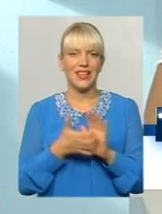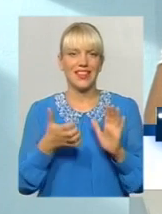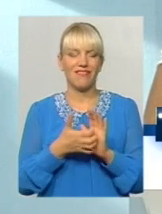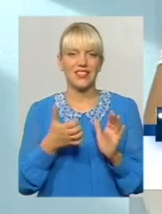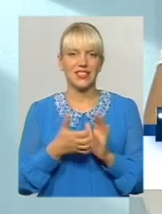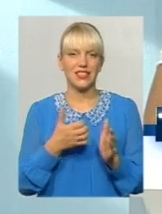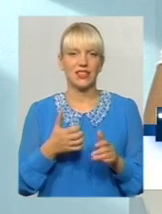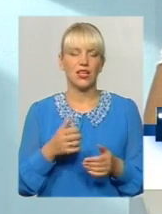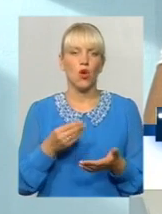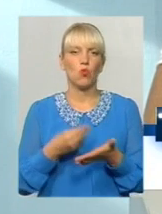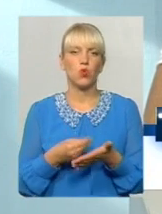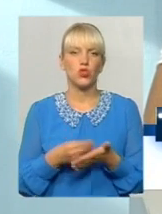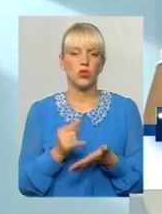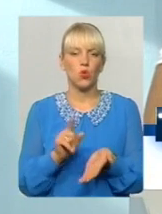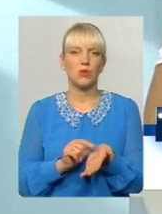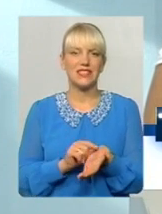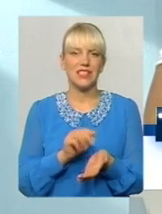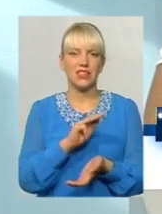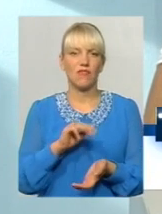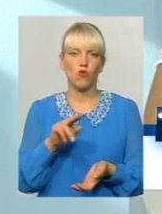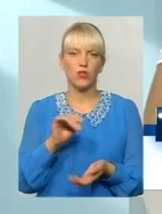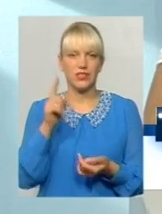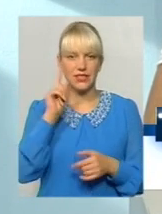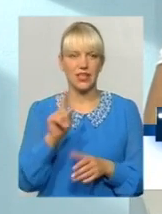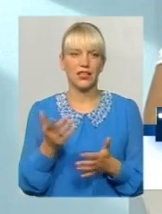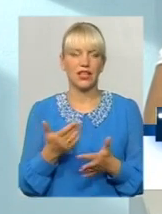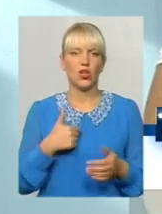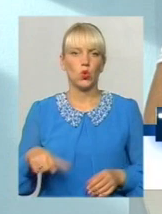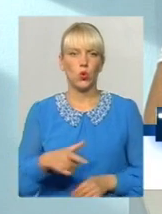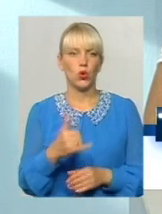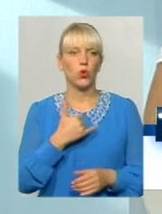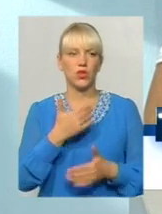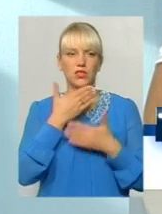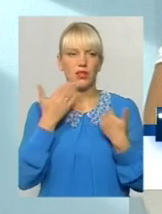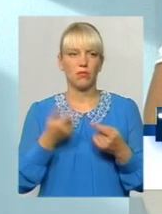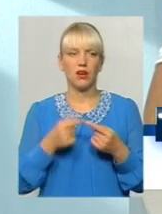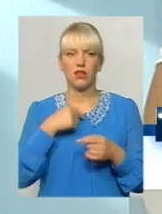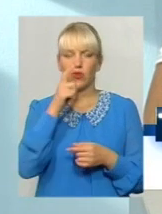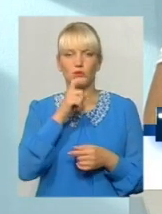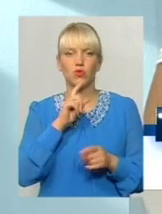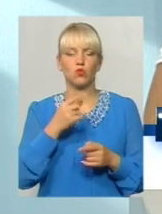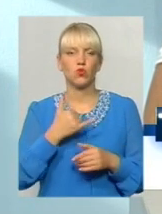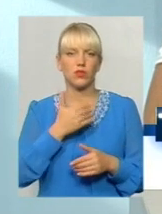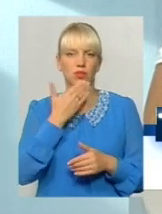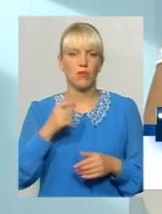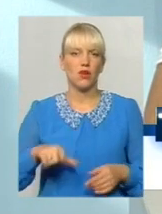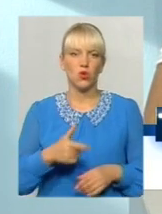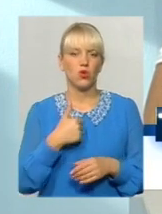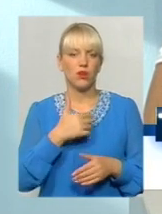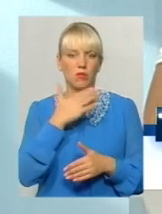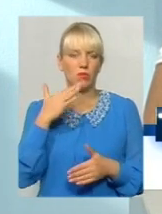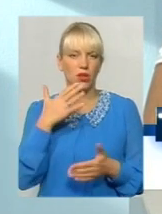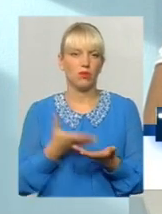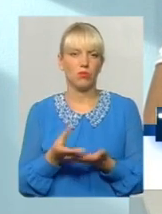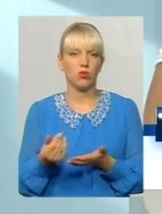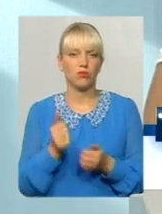в пенсійному фонді, ви знаєте, да, який дефіцит. Доріг в нас немає, хоча не розумію, чому у нас доріг немає, якщо ми з кожного літра сплачуємо 7 гривень, да,